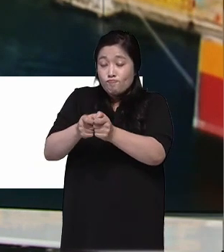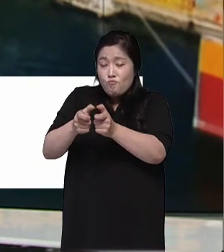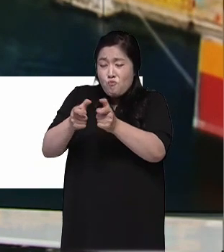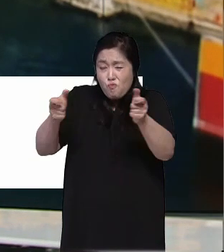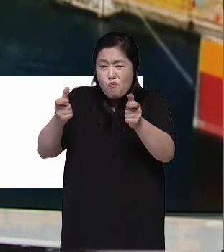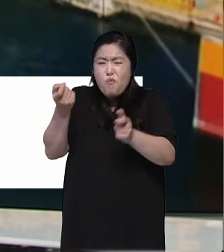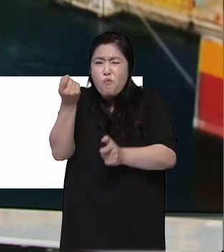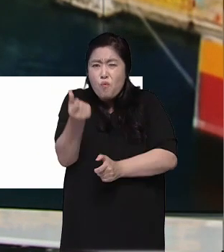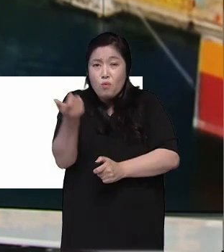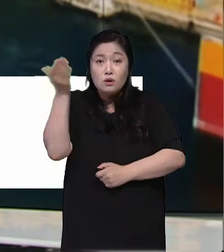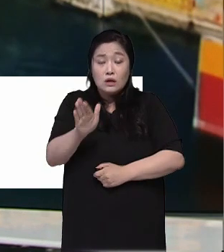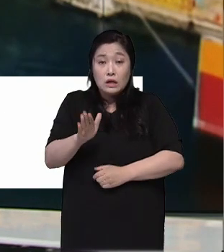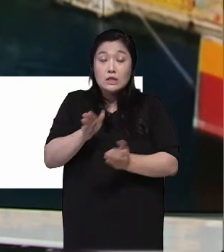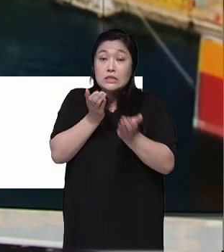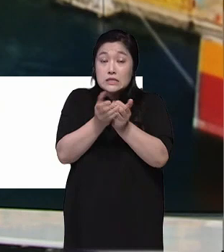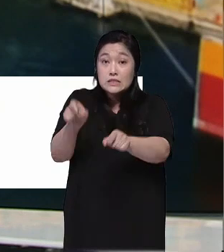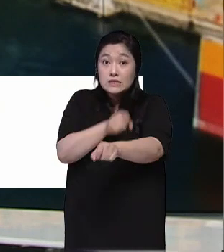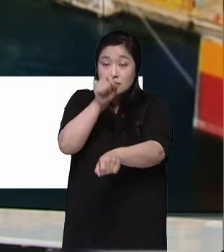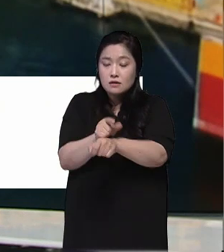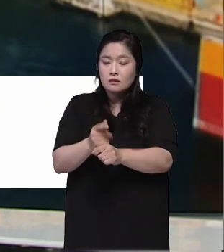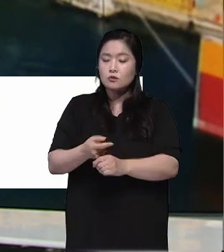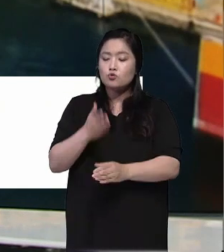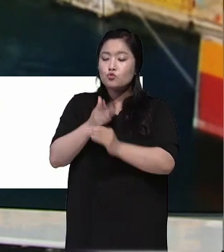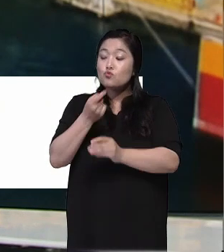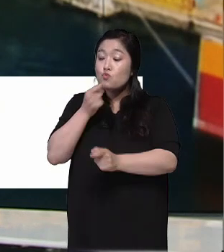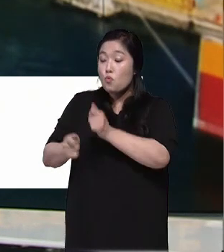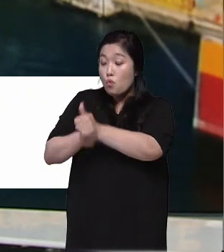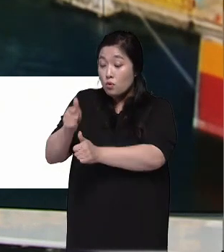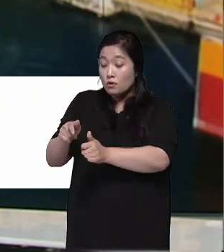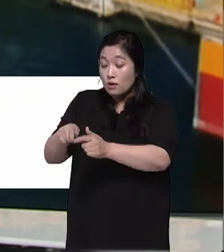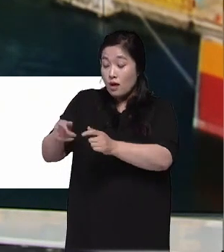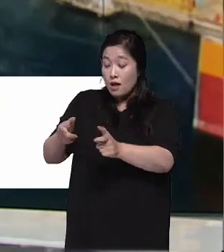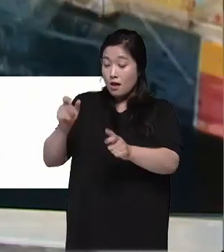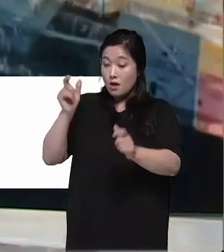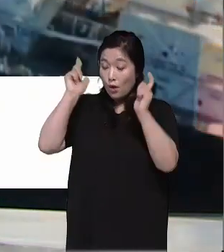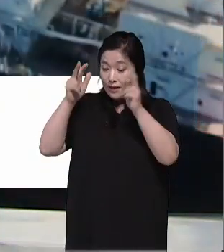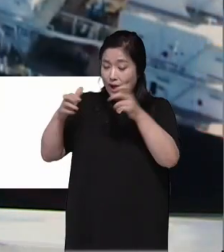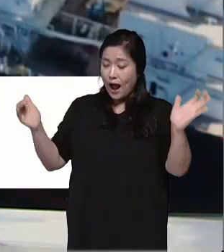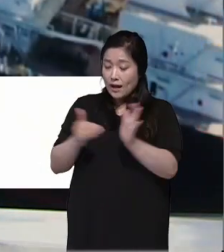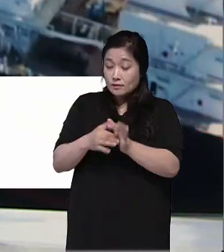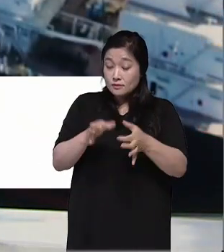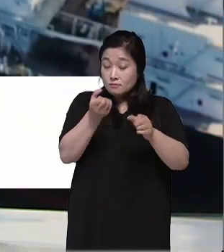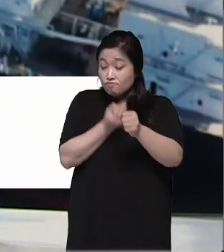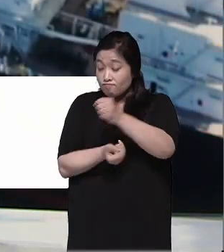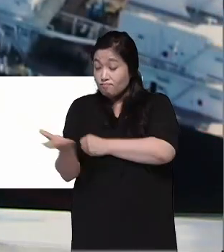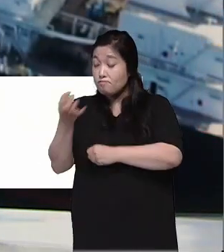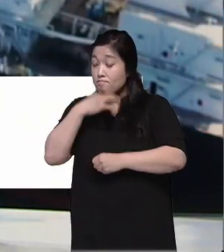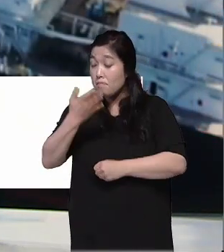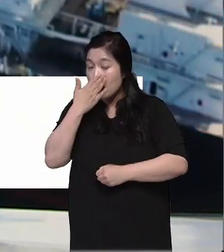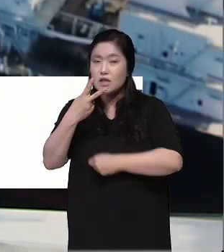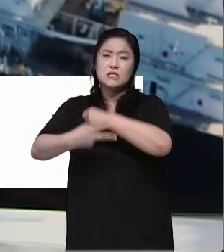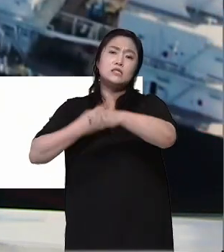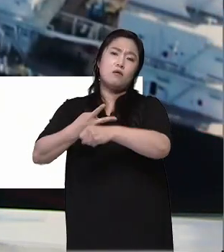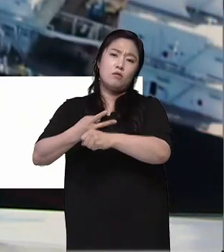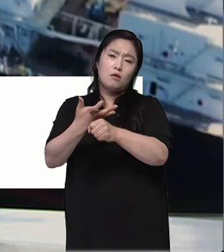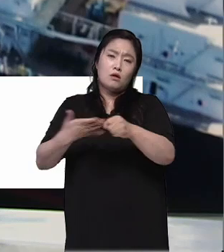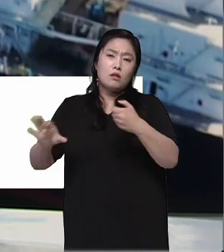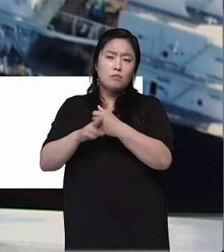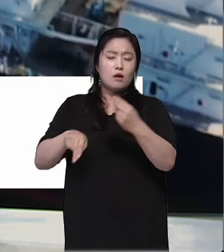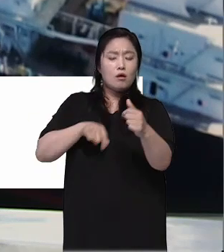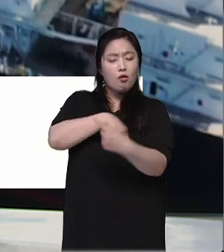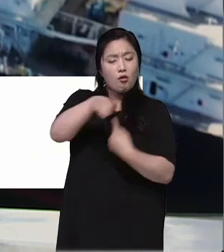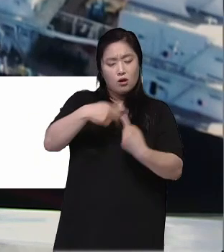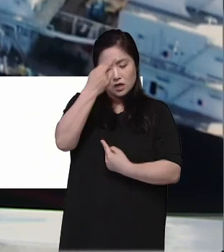늘고 있지만 조선업 특성상 중소업체까지 파급 효과는 2년 가까이 걸리기 때문에 지역 조선업계의